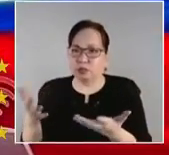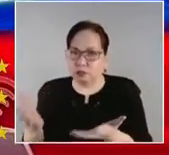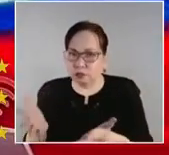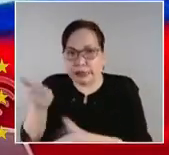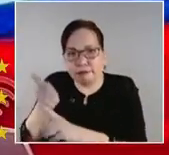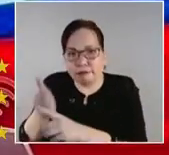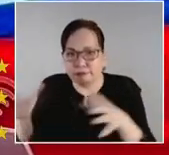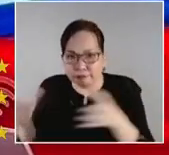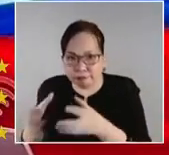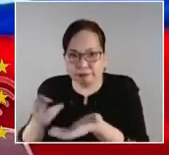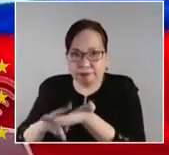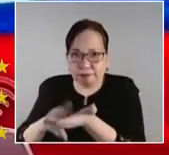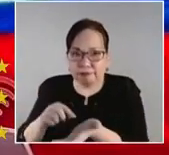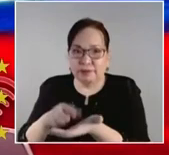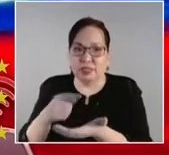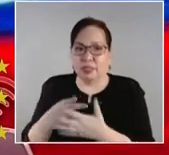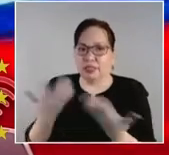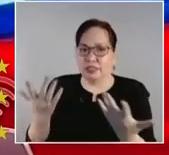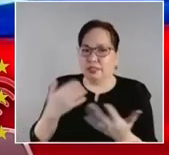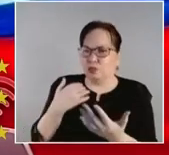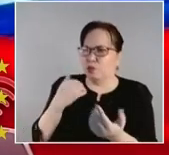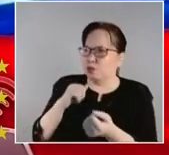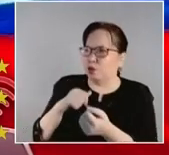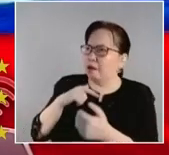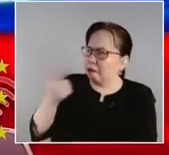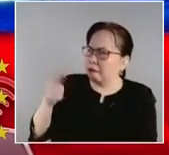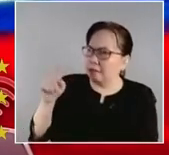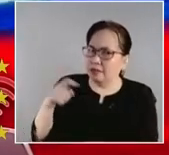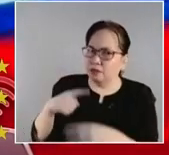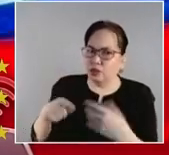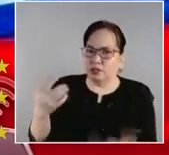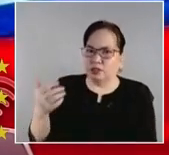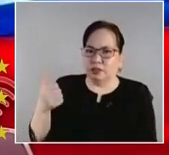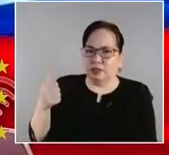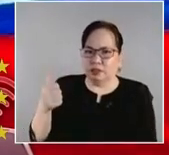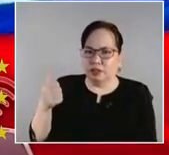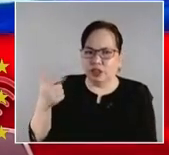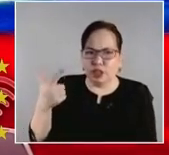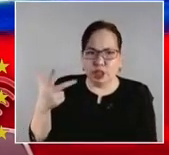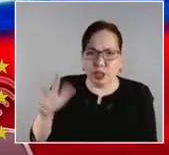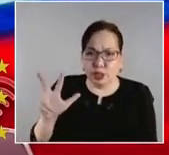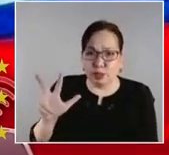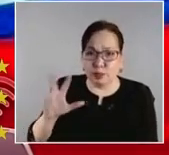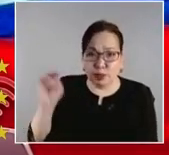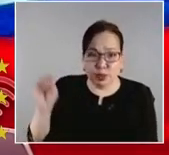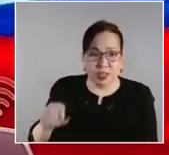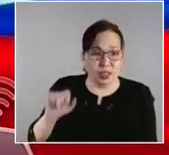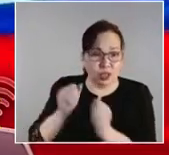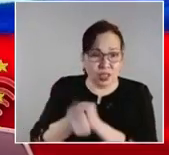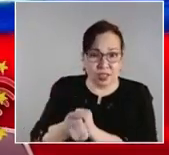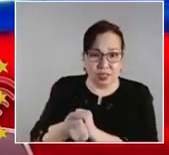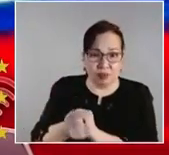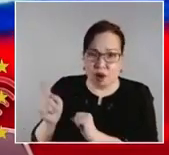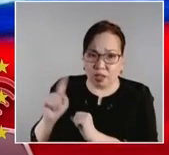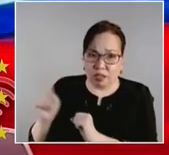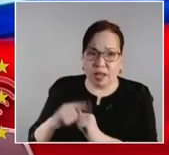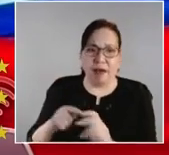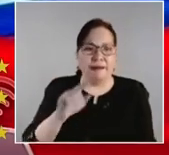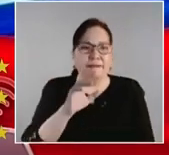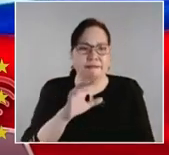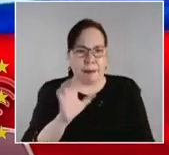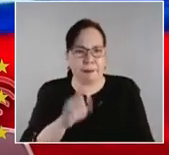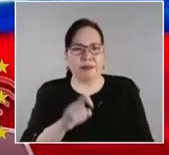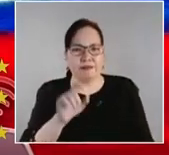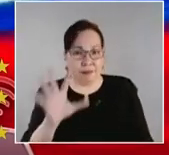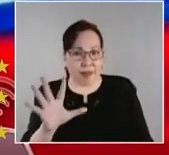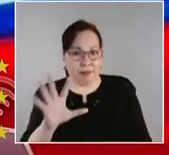the 10%, siguro po, mga 5% or lower. Kailangan po i-eliminate yung 3% minimum, no? Mm. Na makukuha